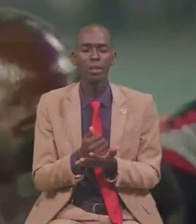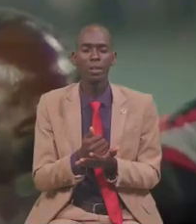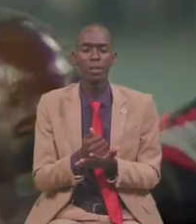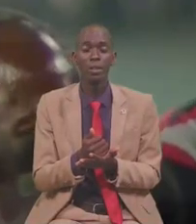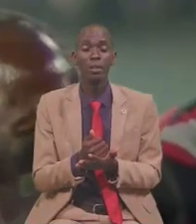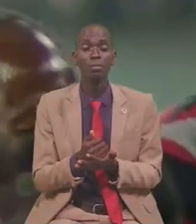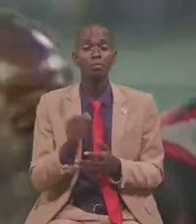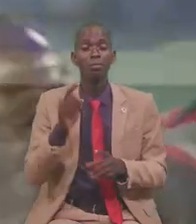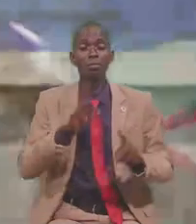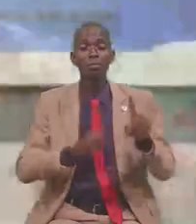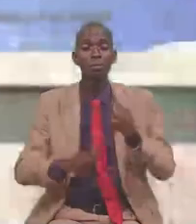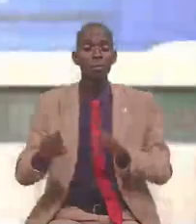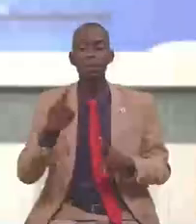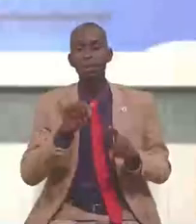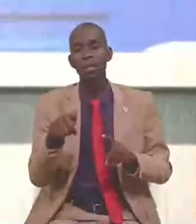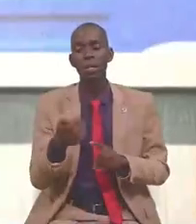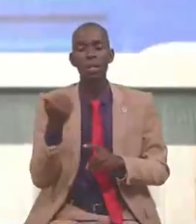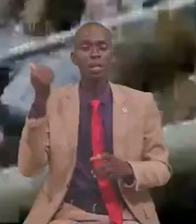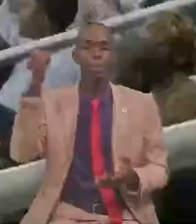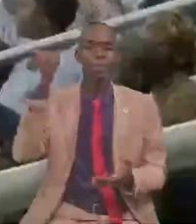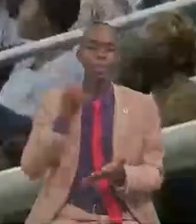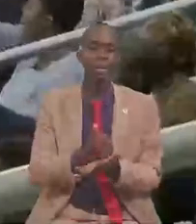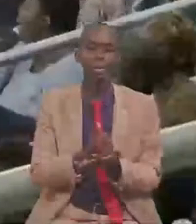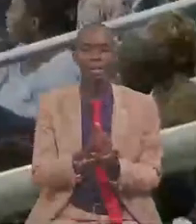Un bon amen.